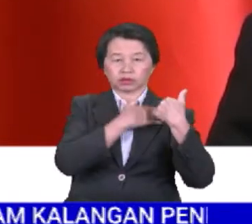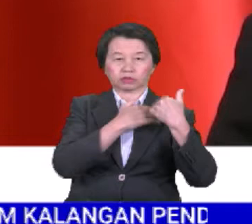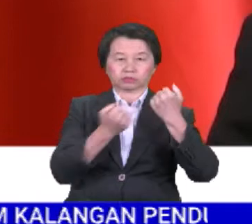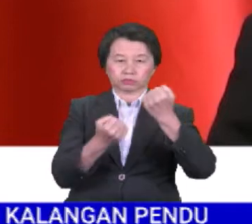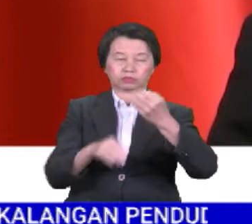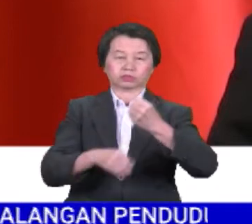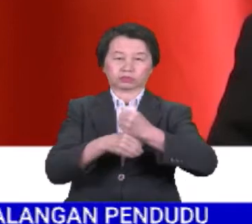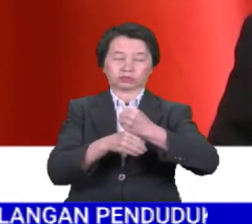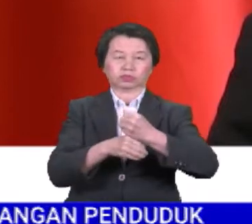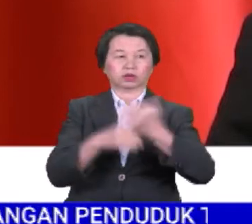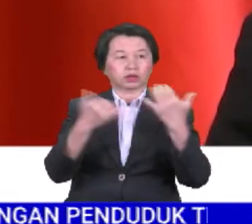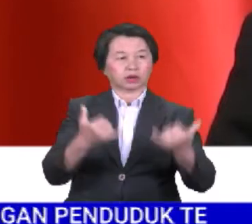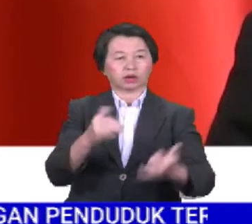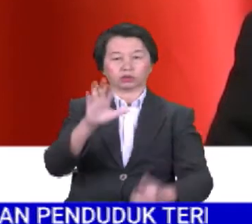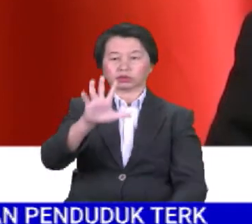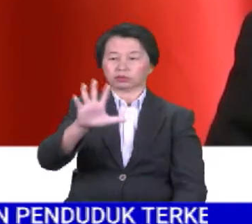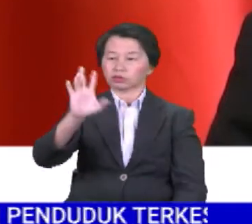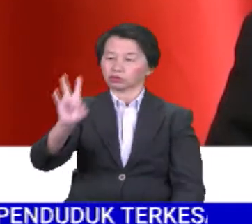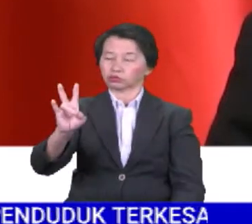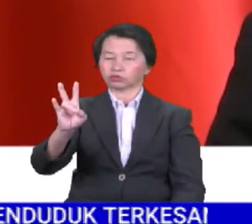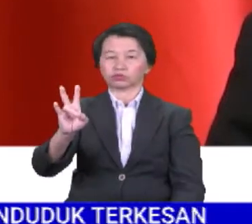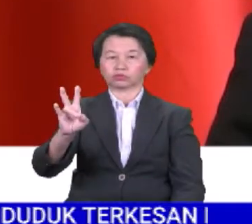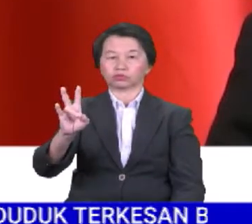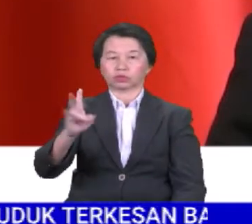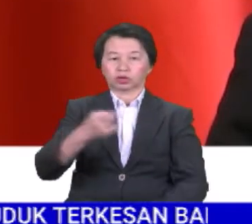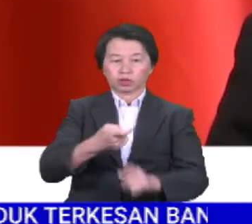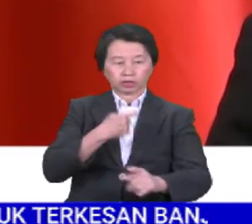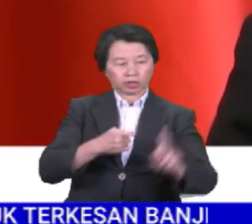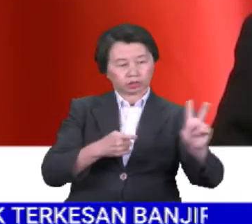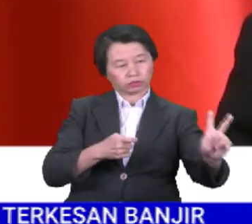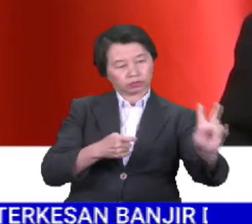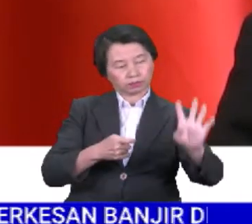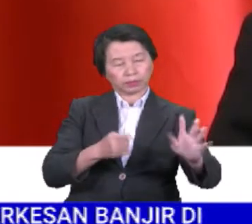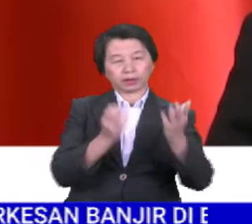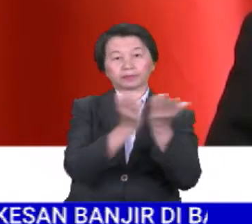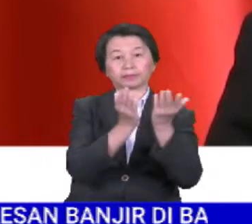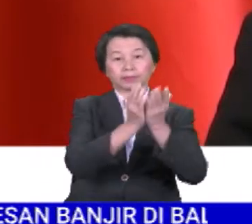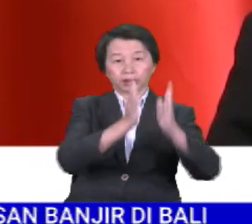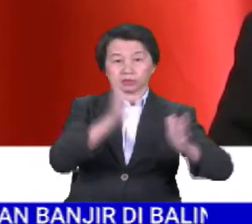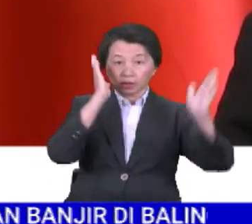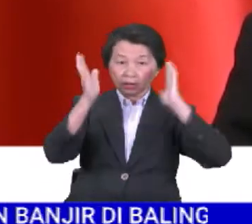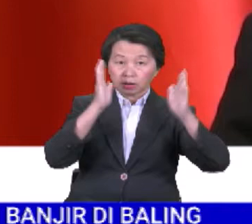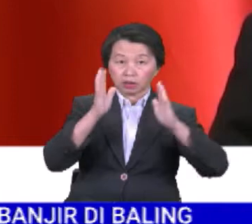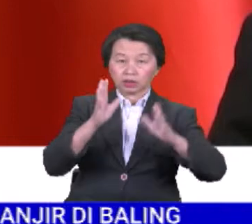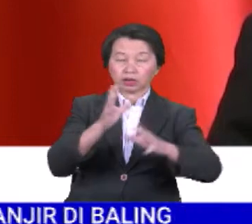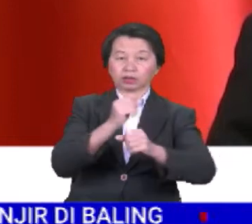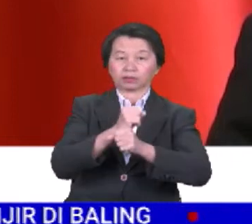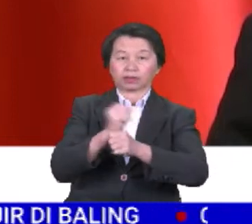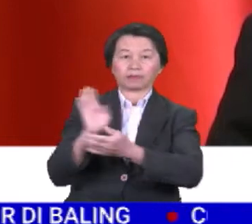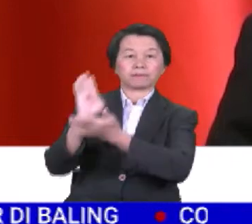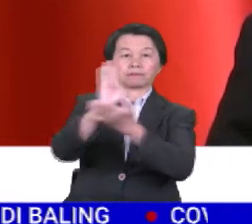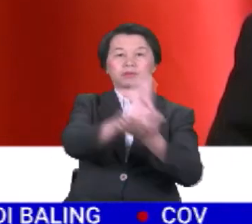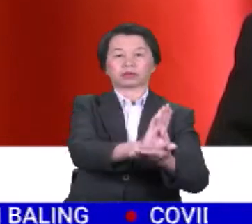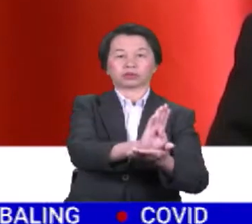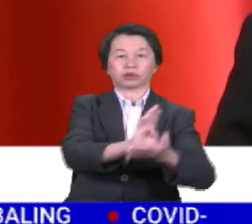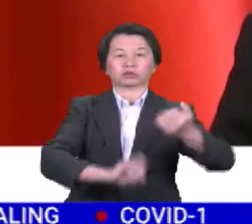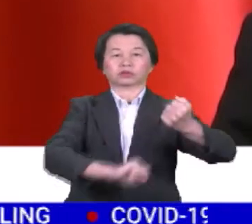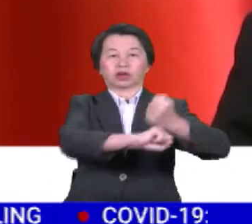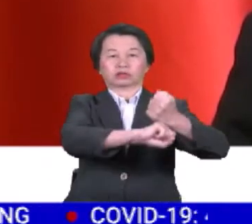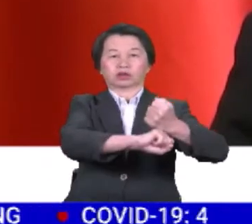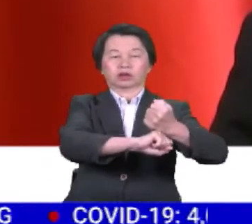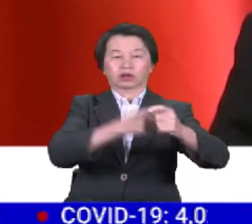Pada masa ini, seramai 57 daripada 24 pelajar Malaysia menerima beasiswa